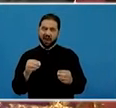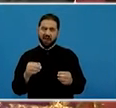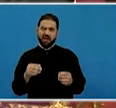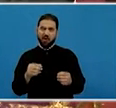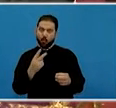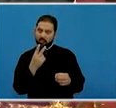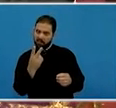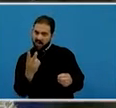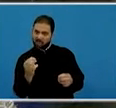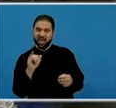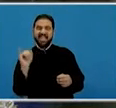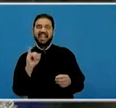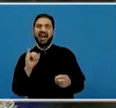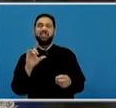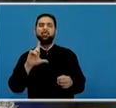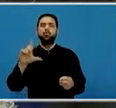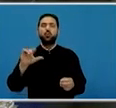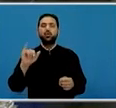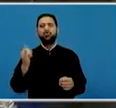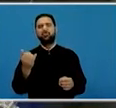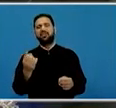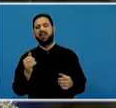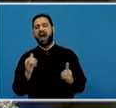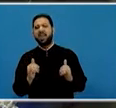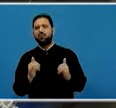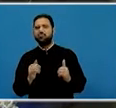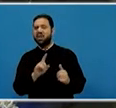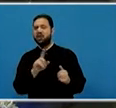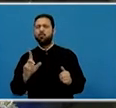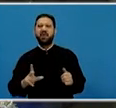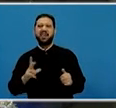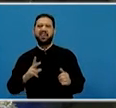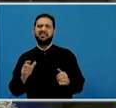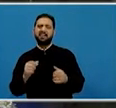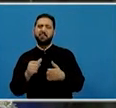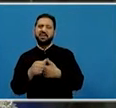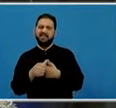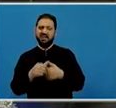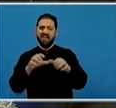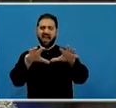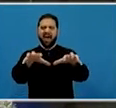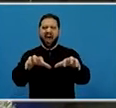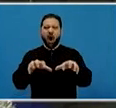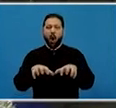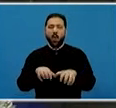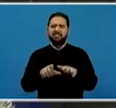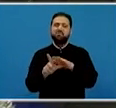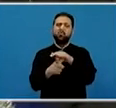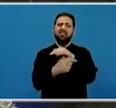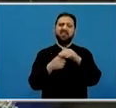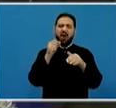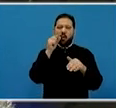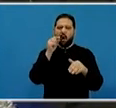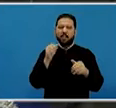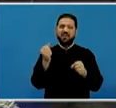când în relația aceasta dintre oameni intervin interesele și egoismul, probabil că nici relația firească care ar trebui să existe între